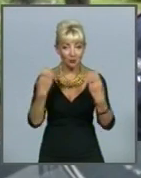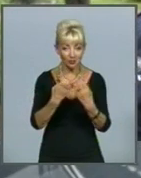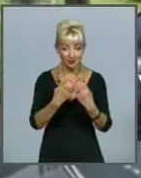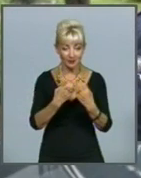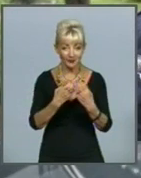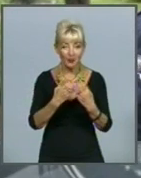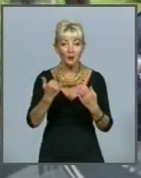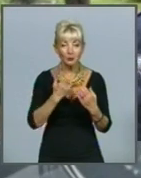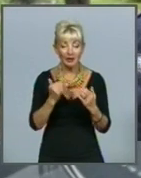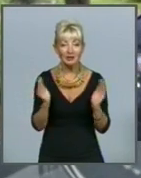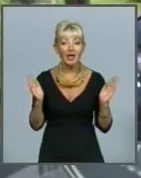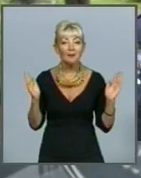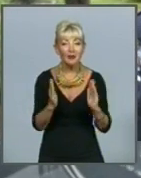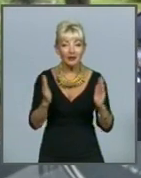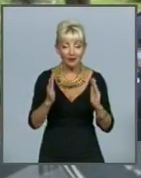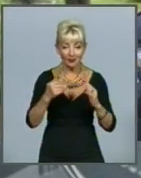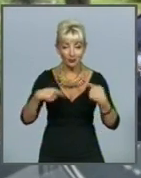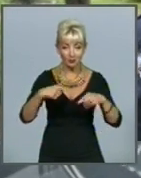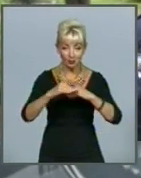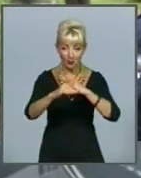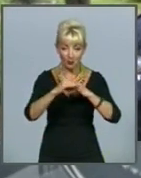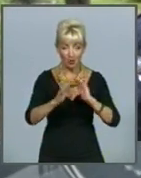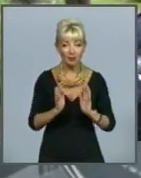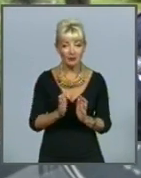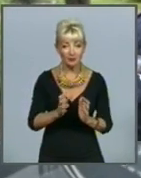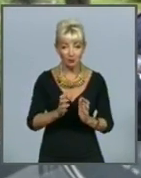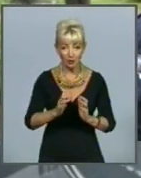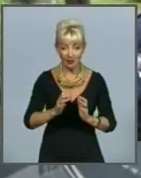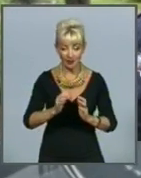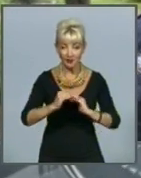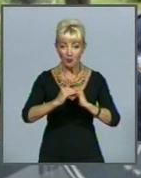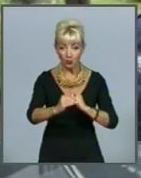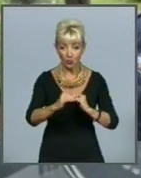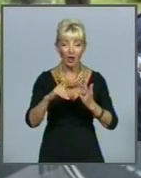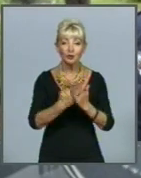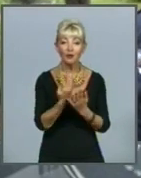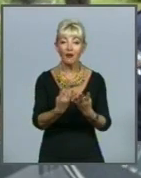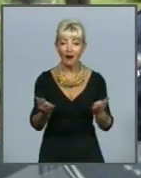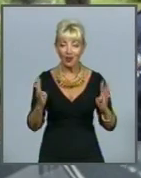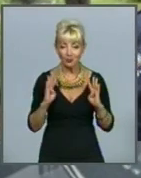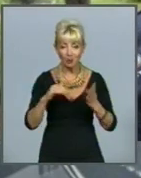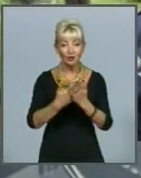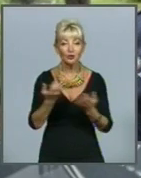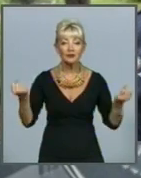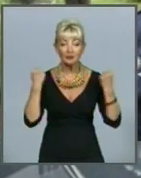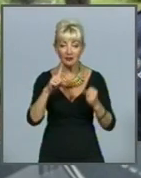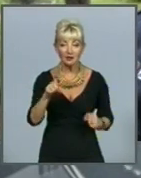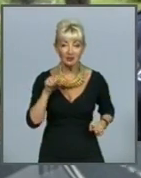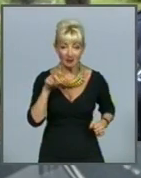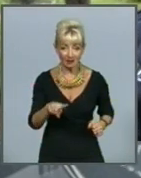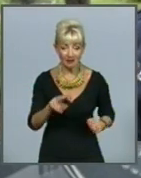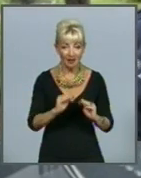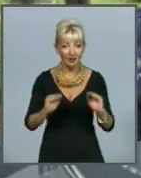міні-футбольне поле, баскетбольне поле, нова загорожа, новий спортивний зал. Діти приходять, і